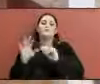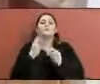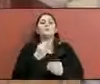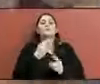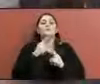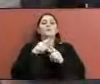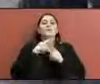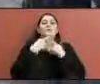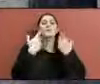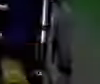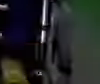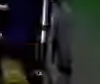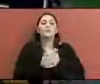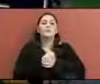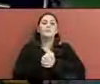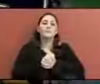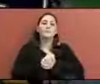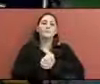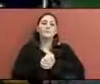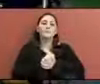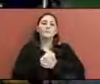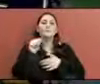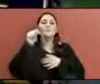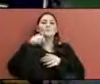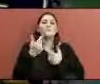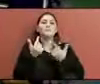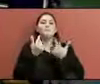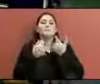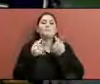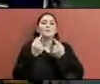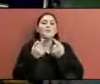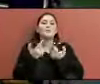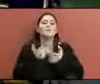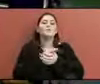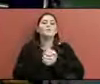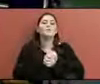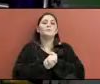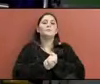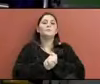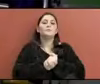müdürüm. Şimdi birazcık açmak gerekirse,